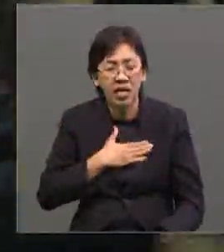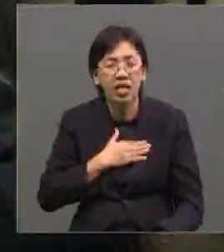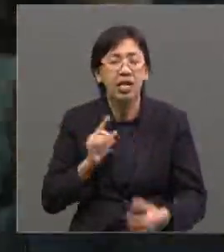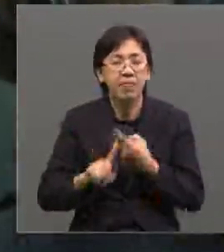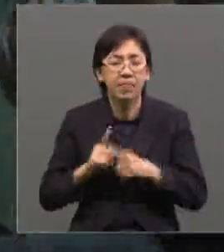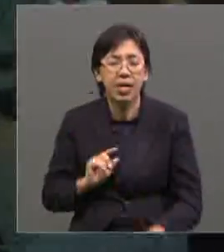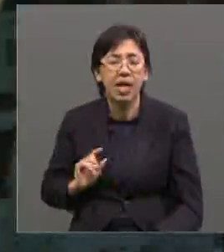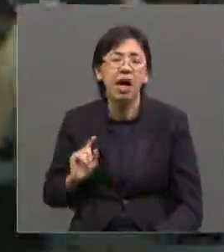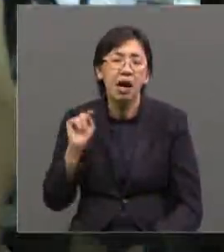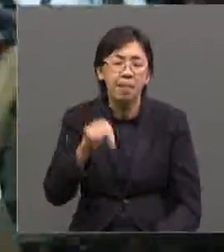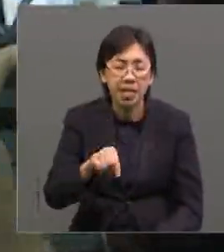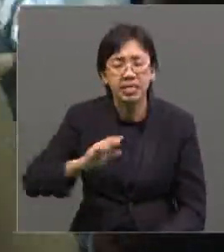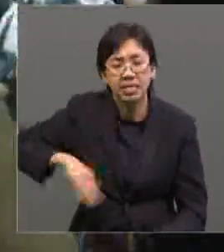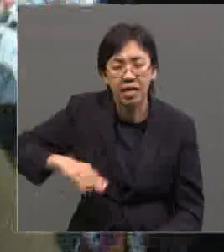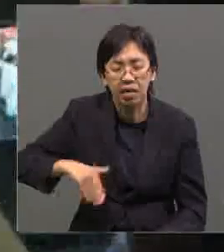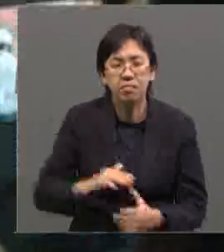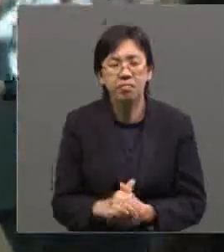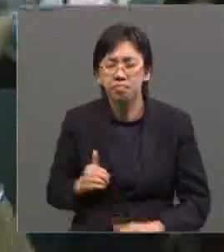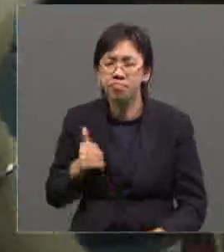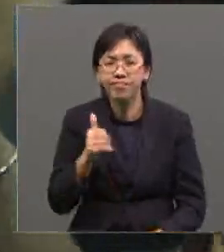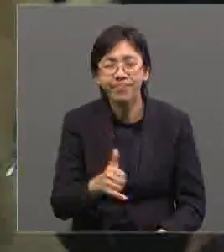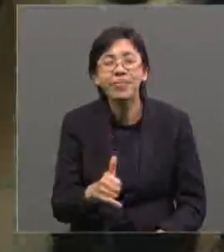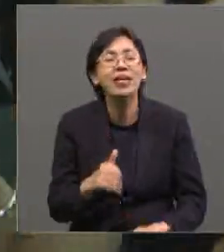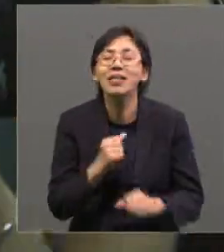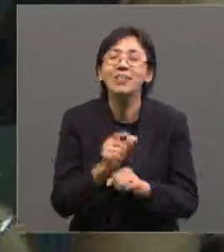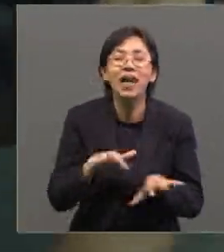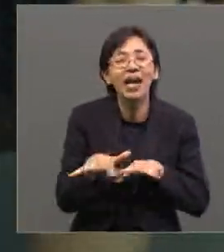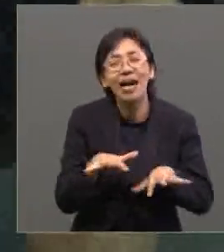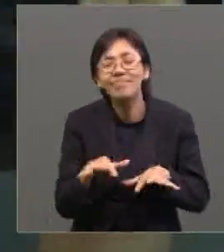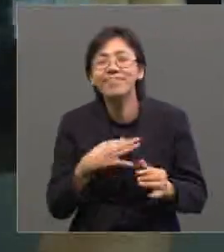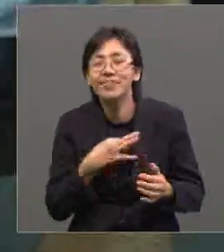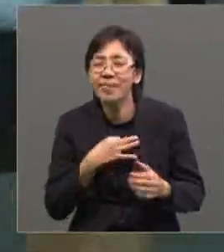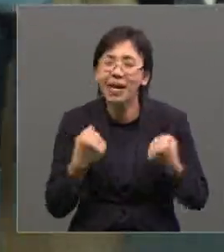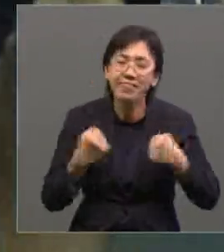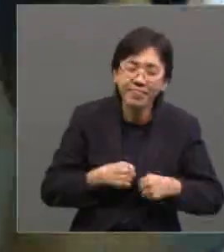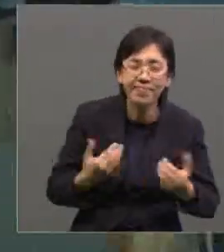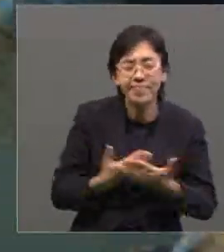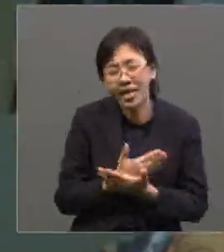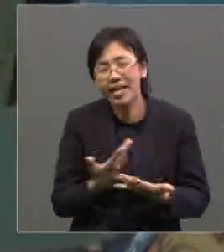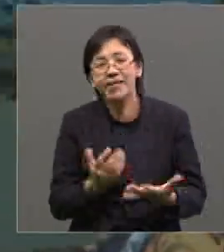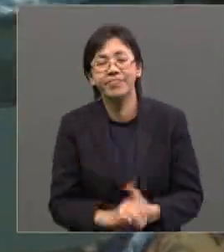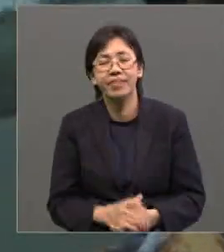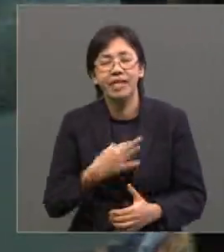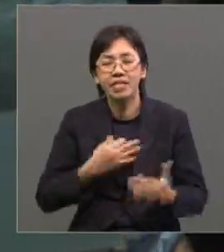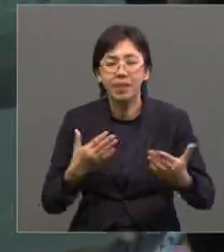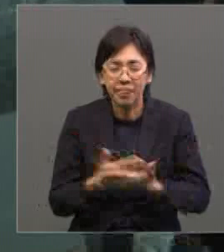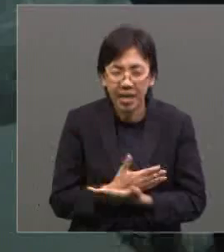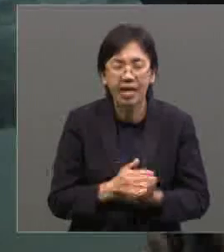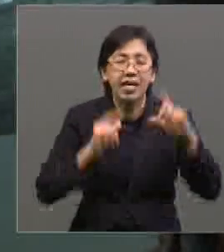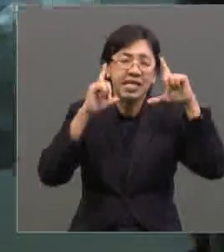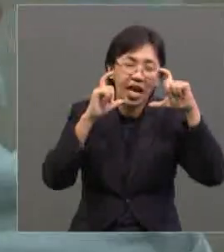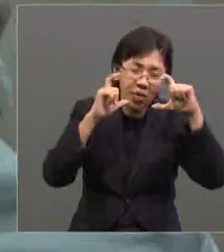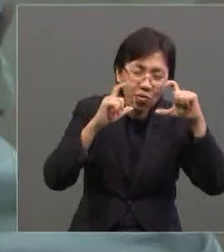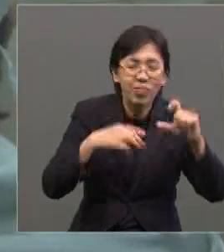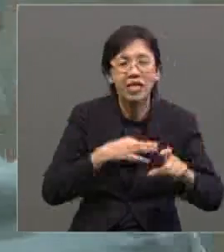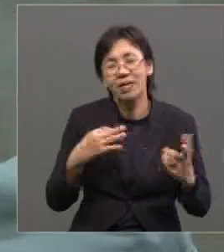แล้วก็เพื่อนเดินทางไปถึงที่หลังพอไปถึงแล้วก็ตามปกติอ่ะเราก็ต้องไปเปลี่ยนเสื้อผ้า จะมาถ่ายรูป จะมาถ่าย